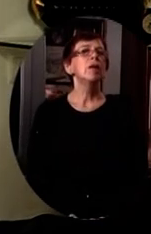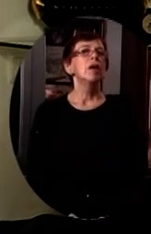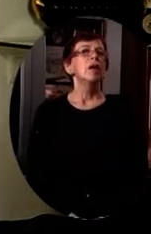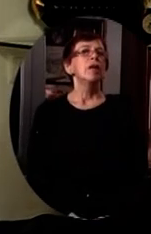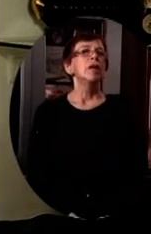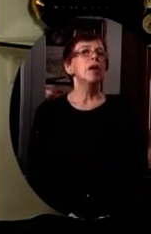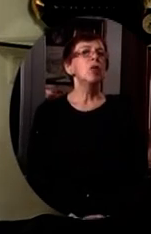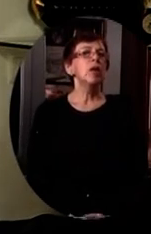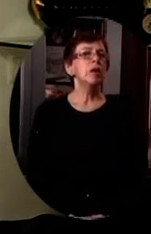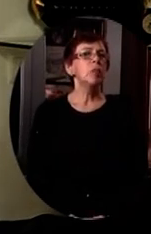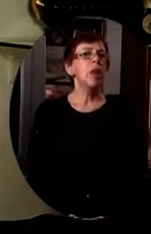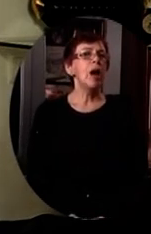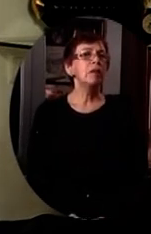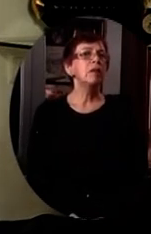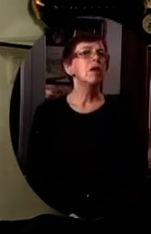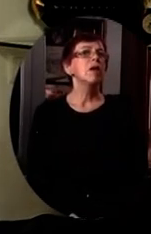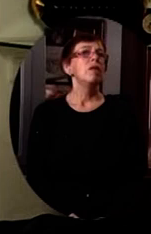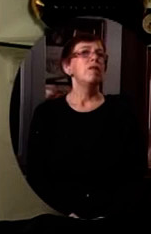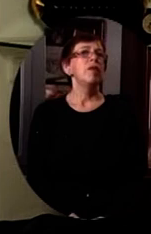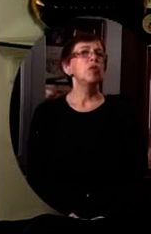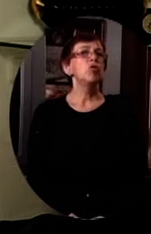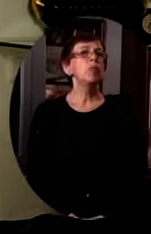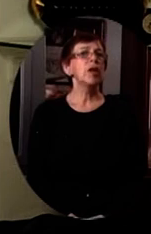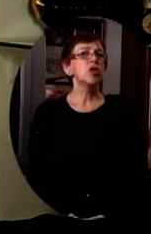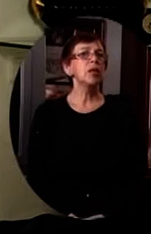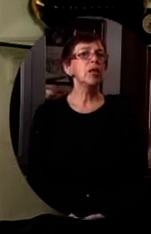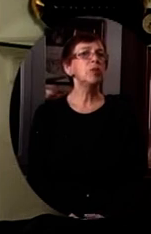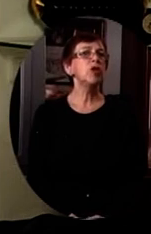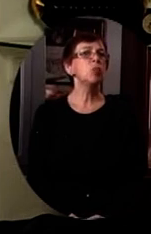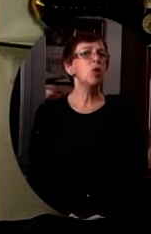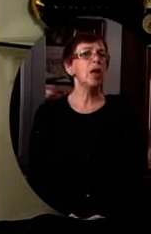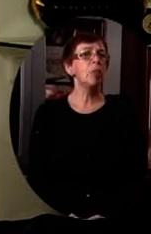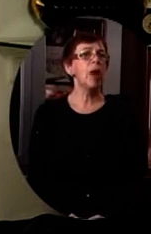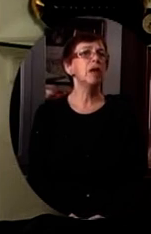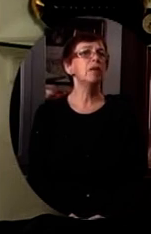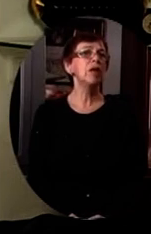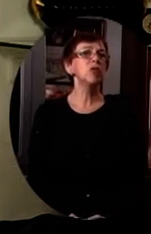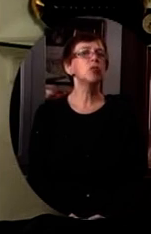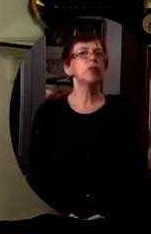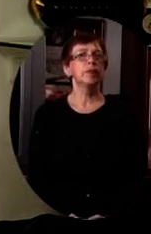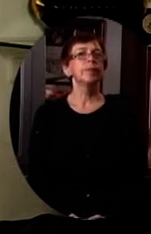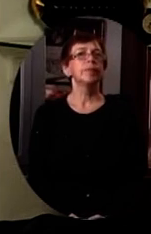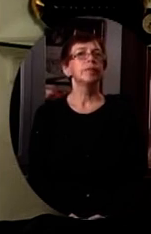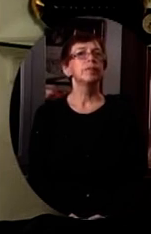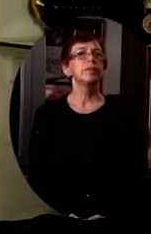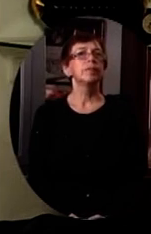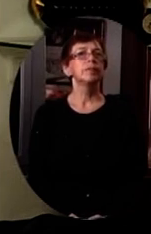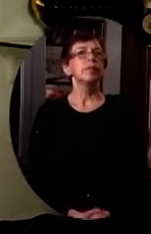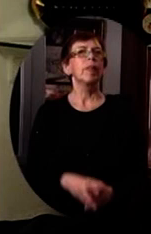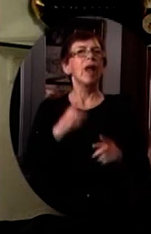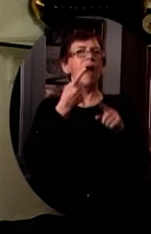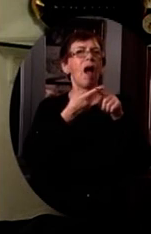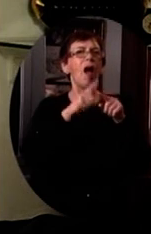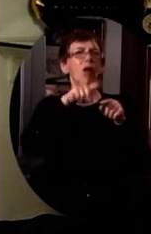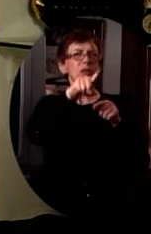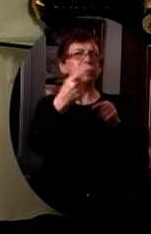כן. נעלו את הבית וביקשו מהשכנים לשמור על הבית ויצאו. ממש